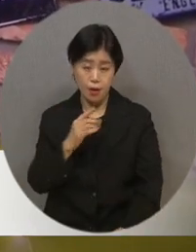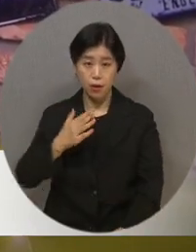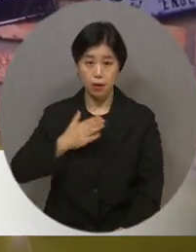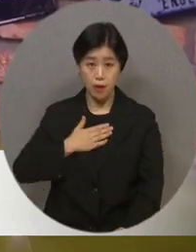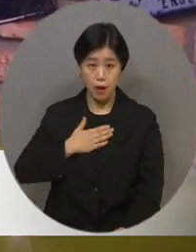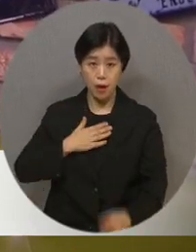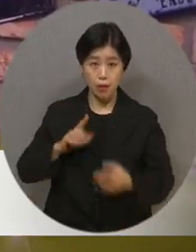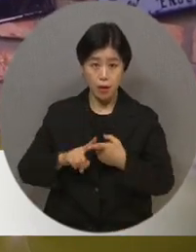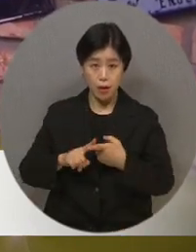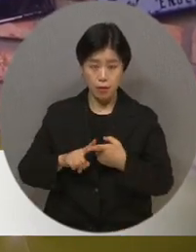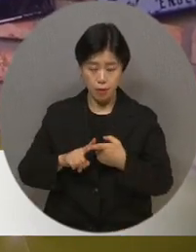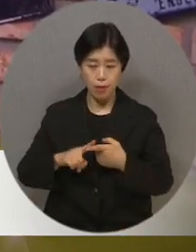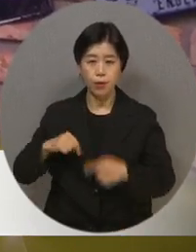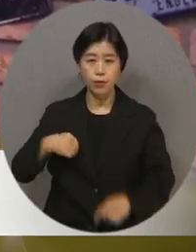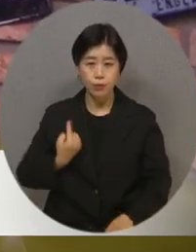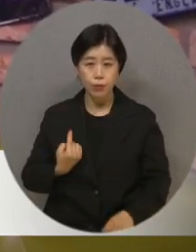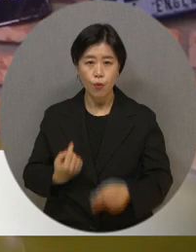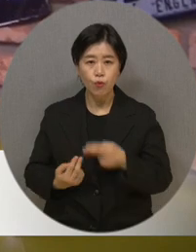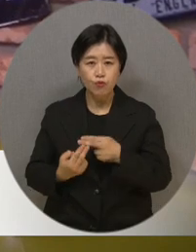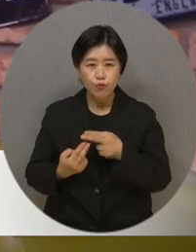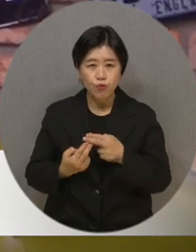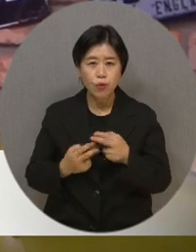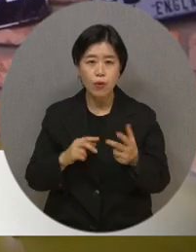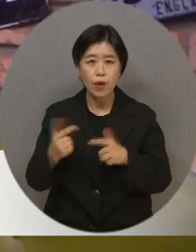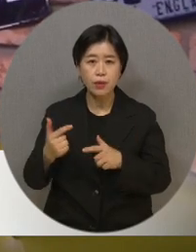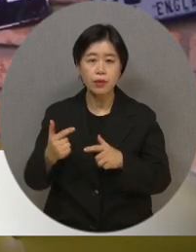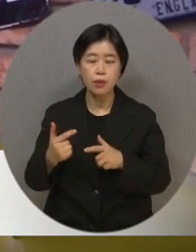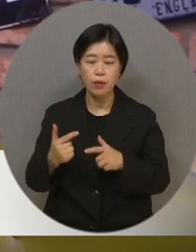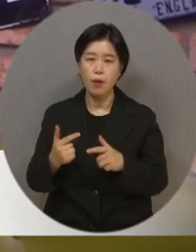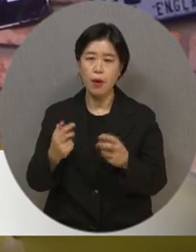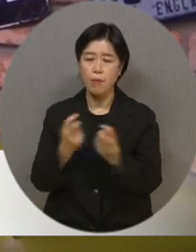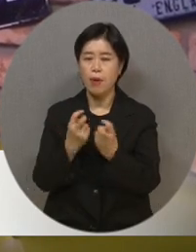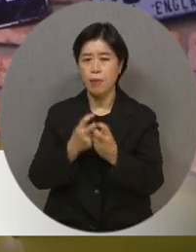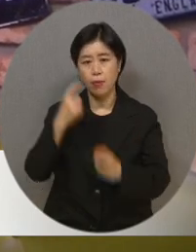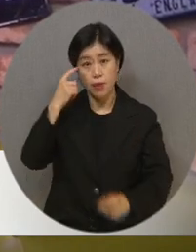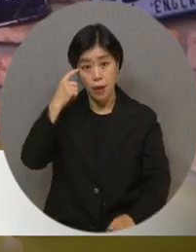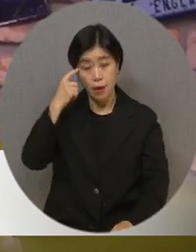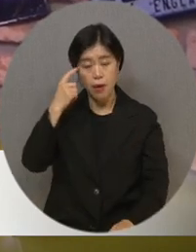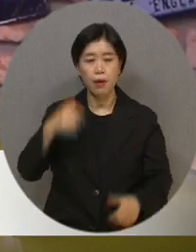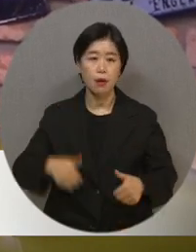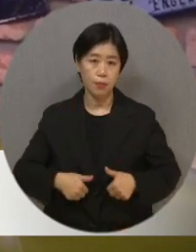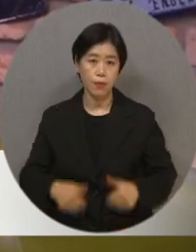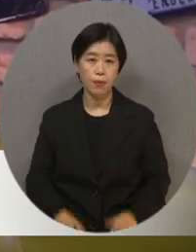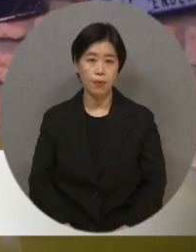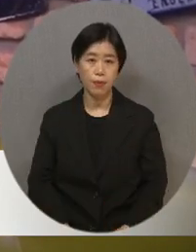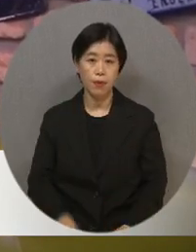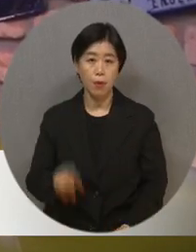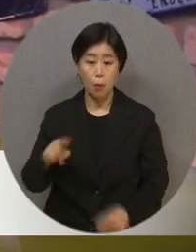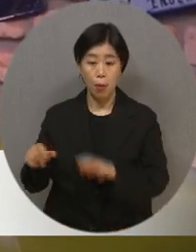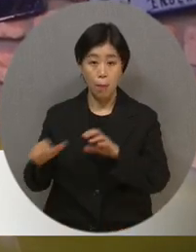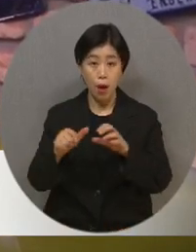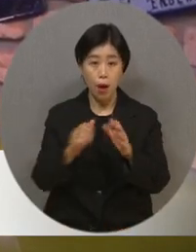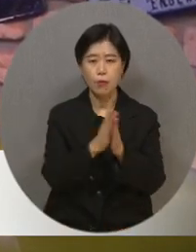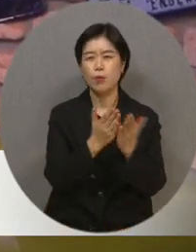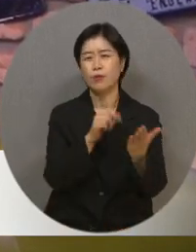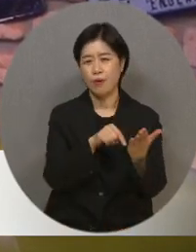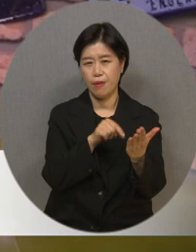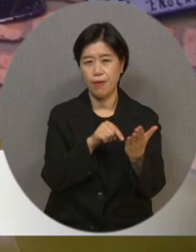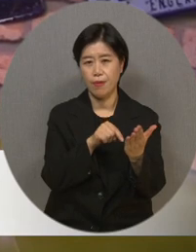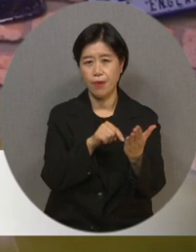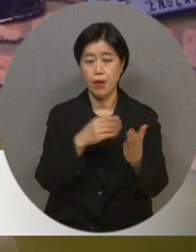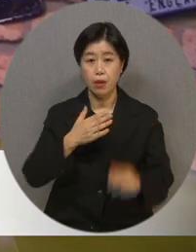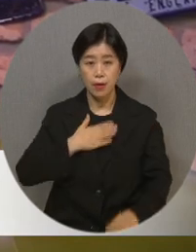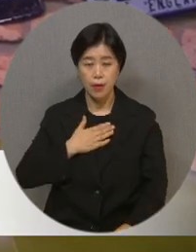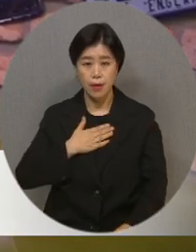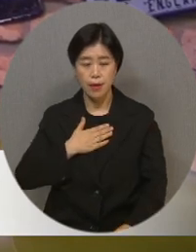충전하고 교육하고 훈련을 해야 되거든요. 그래서 저는 그 방법을 독서라는 방법으로 찾았어요. 여러분이 나에게 뭔가